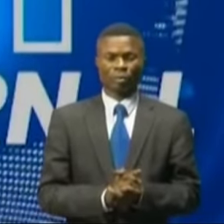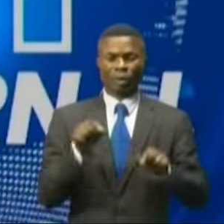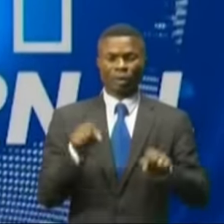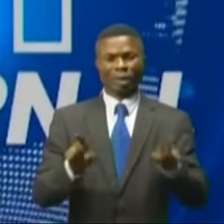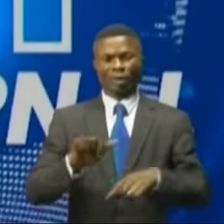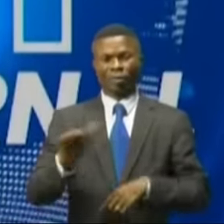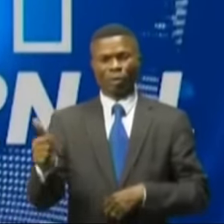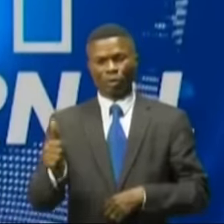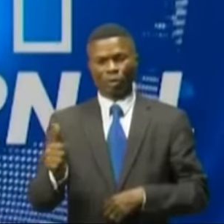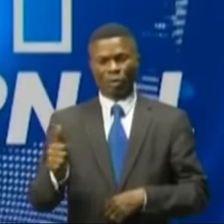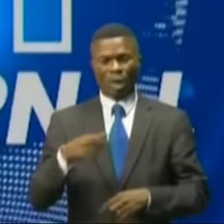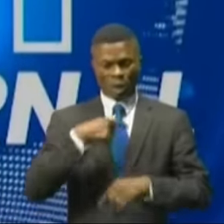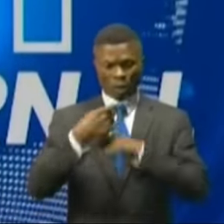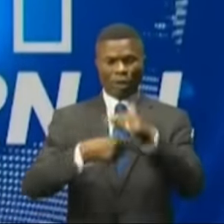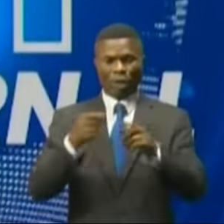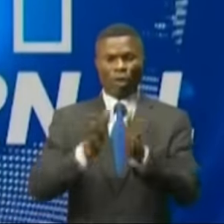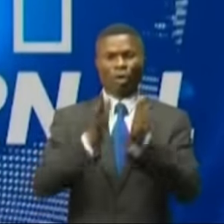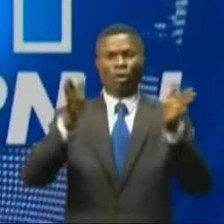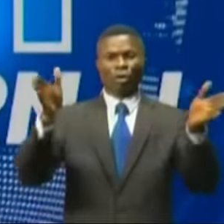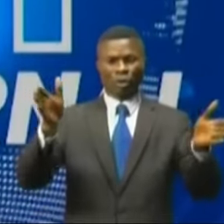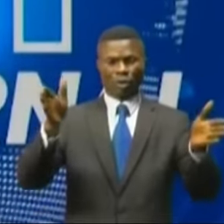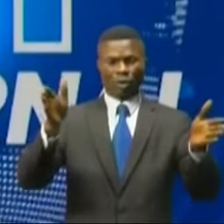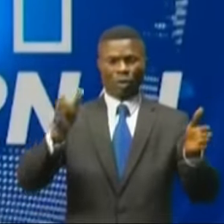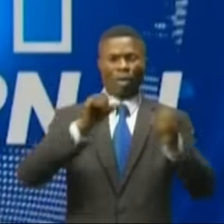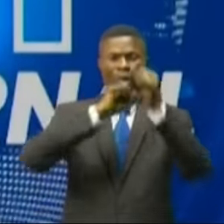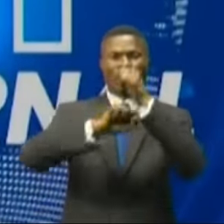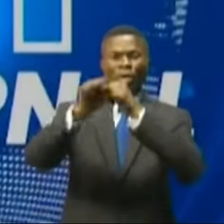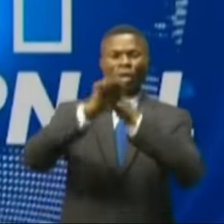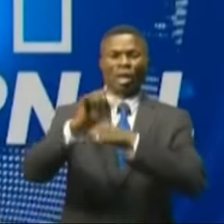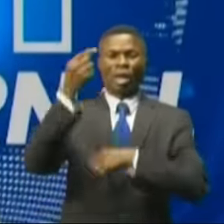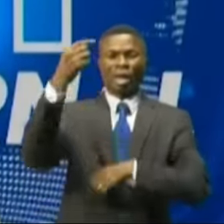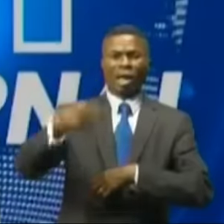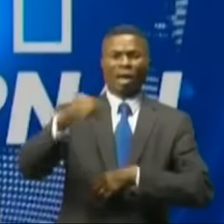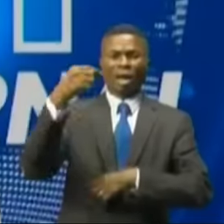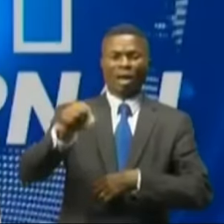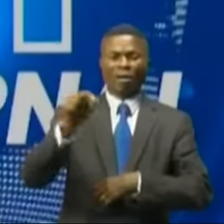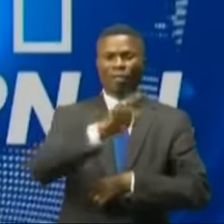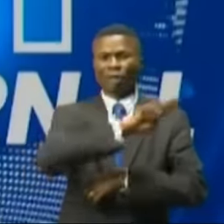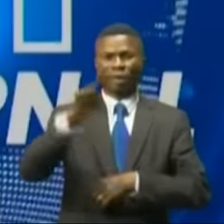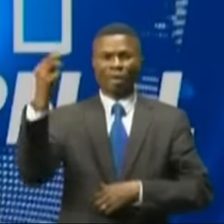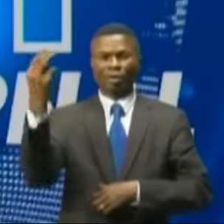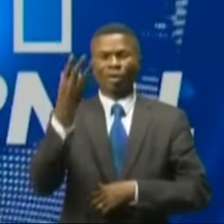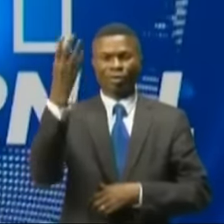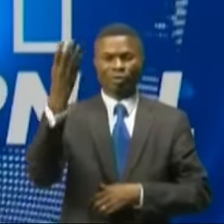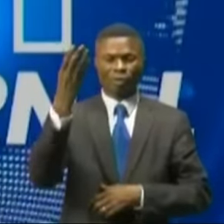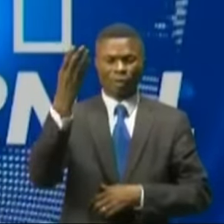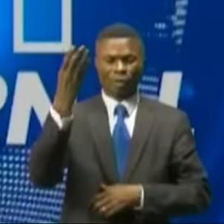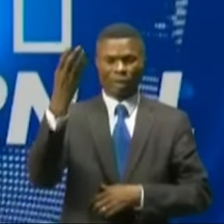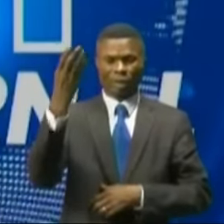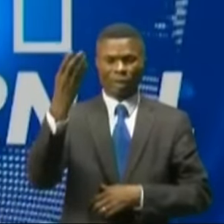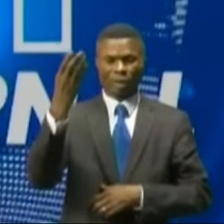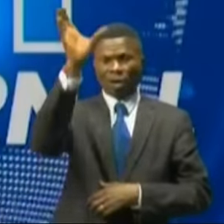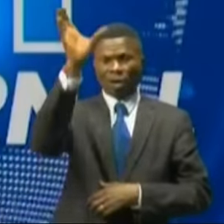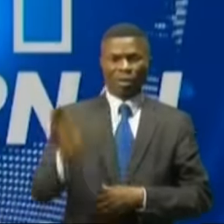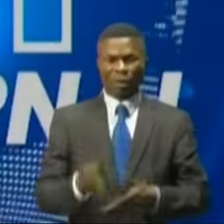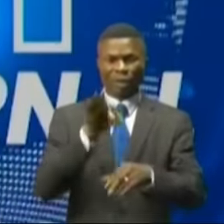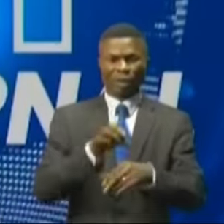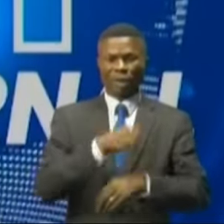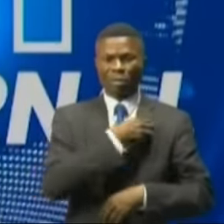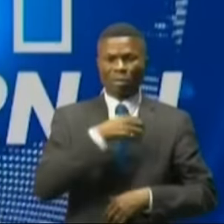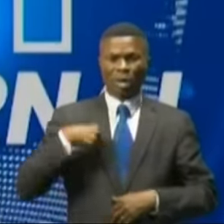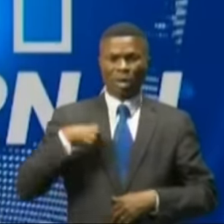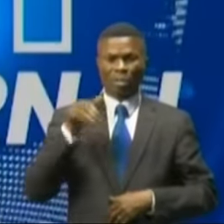à présent, le lancement officiel de la campagne Café 2024 à Lukala au Congo central, l'occasion pour la